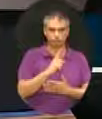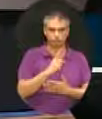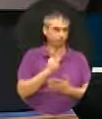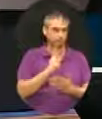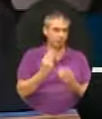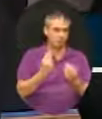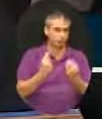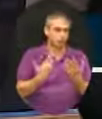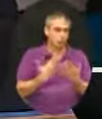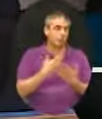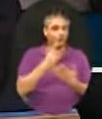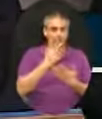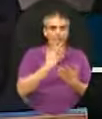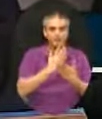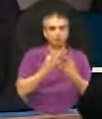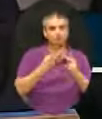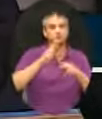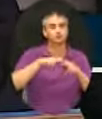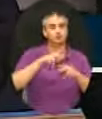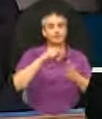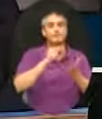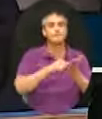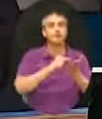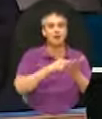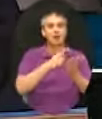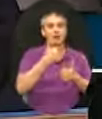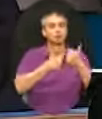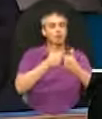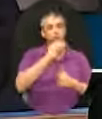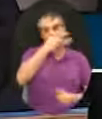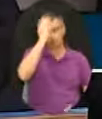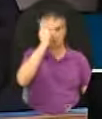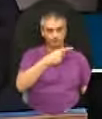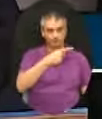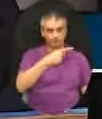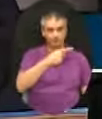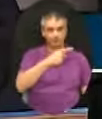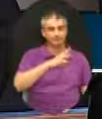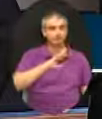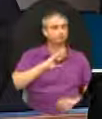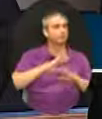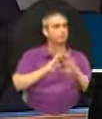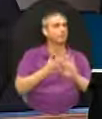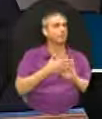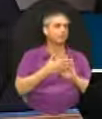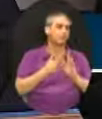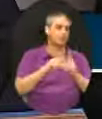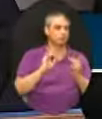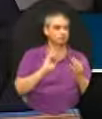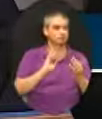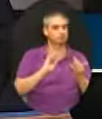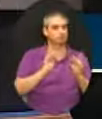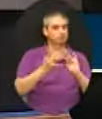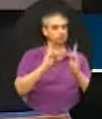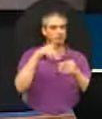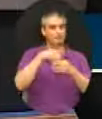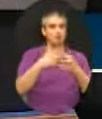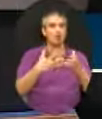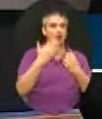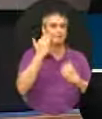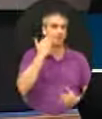תופעה חדשה, אבל זו תופעה שמתחזקת גם בעקבות מועמדותו של טראמפ, וכל אולי קרע שזה הציב בתוך